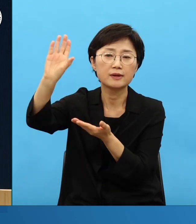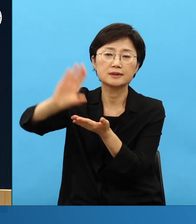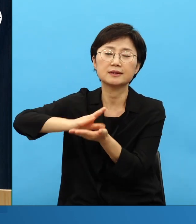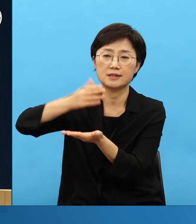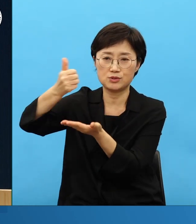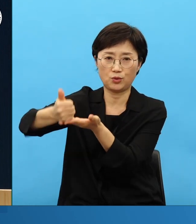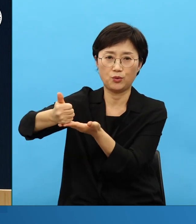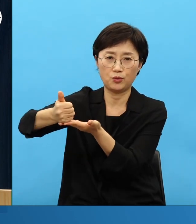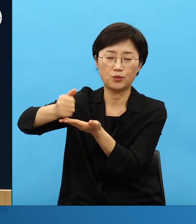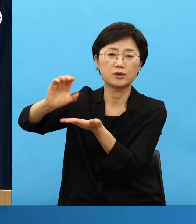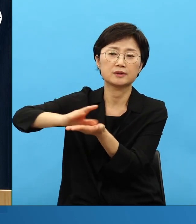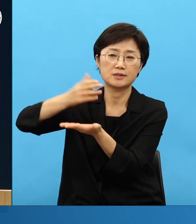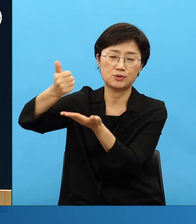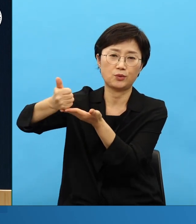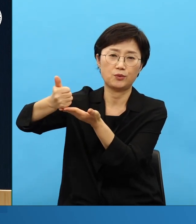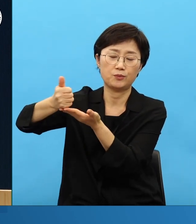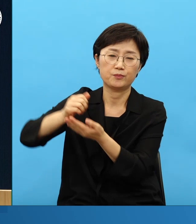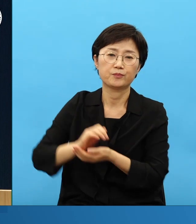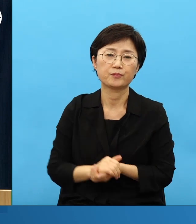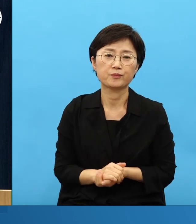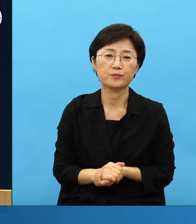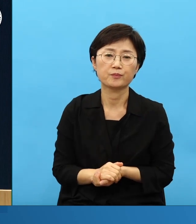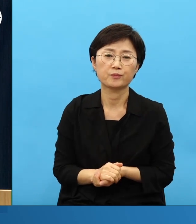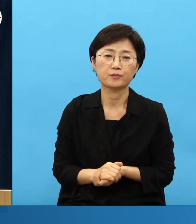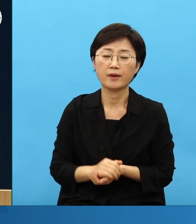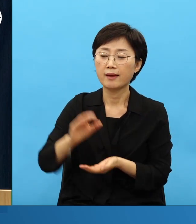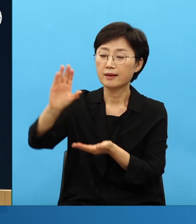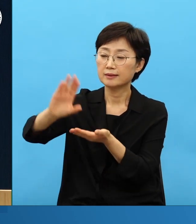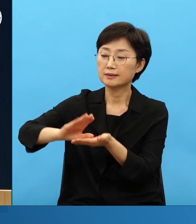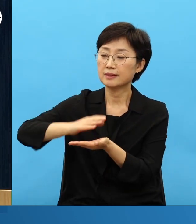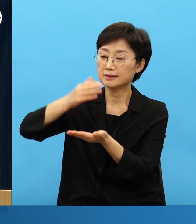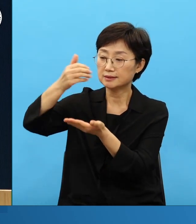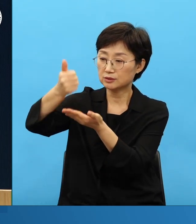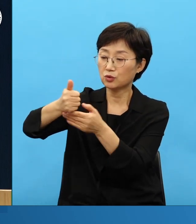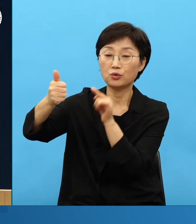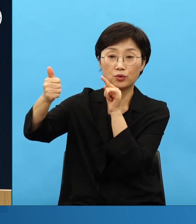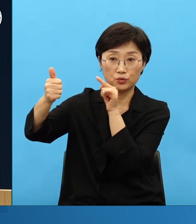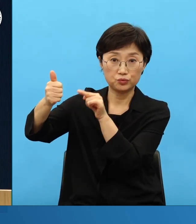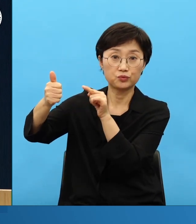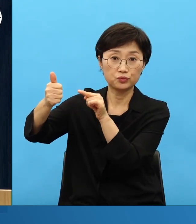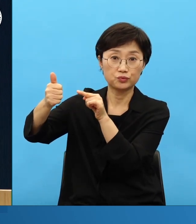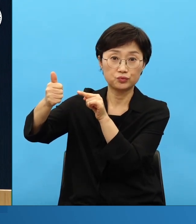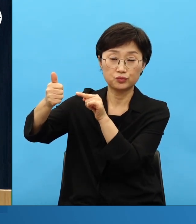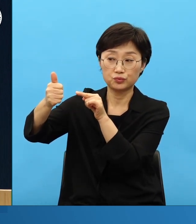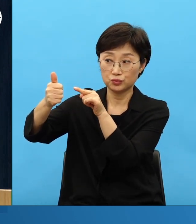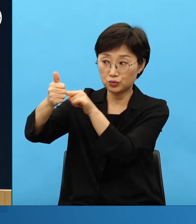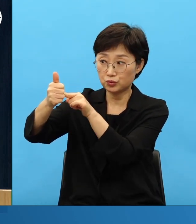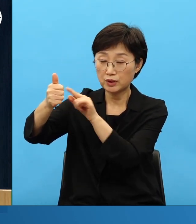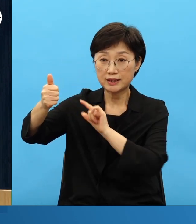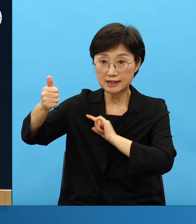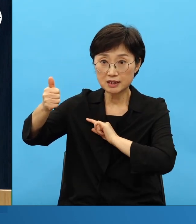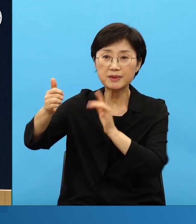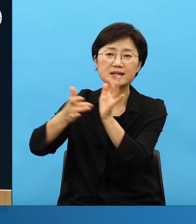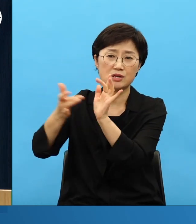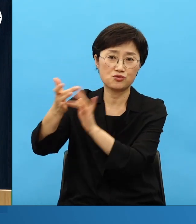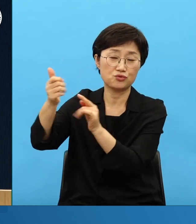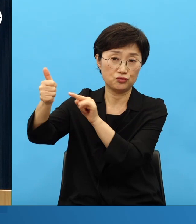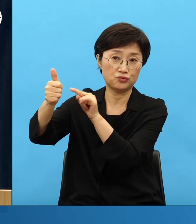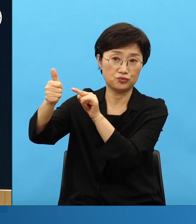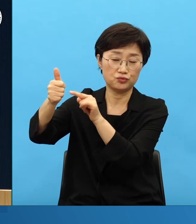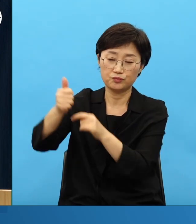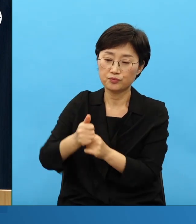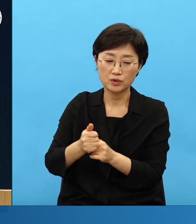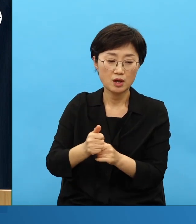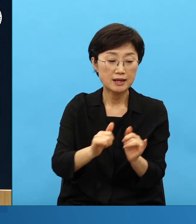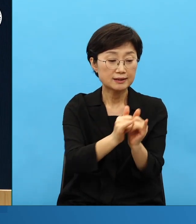the barriers of all darkness. 그 그리스도가 그 예수 그리스도가 만민을